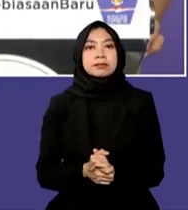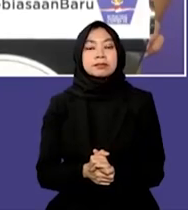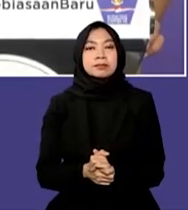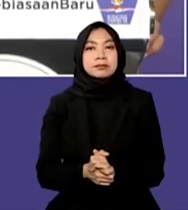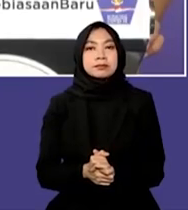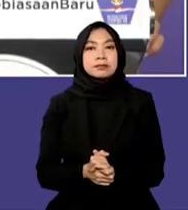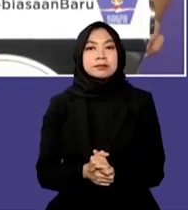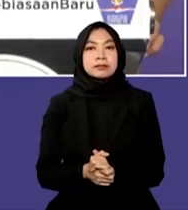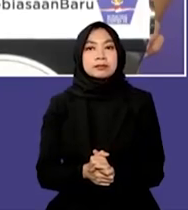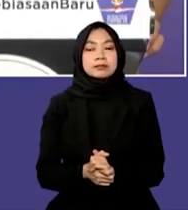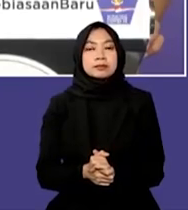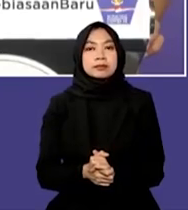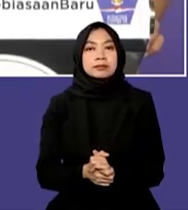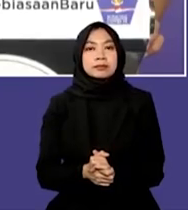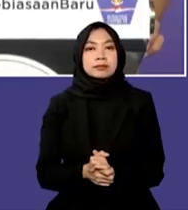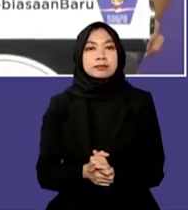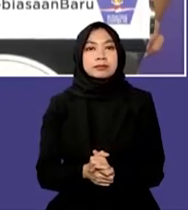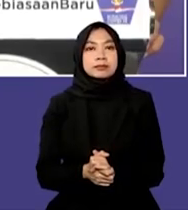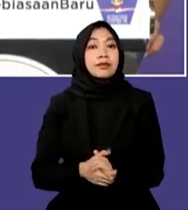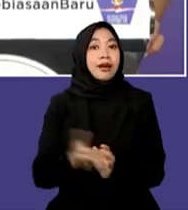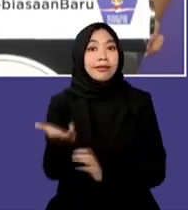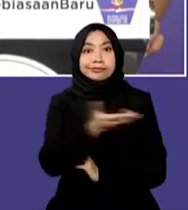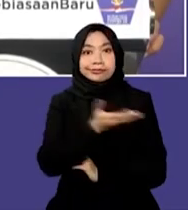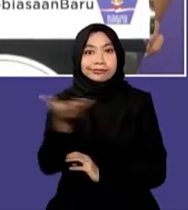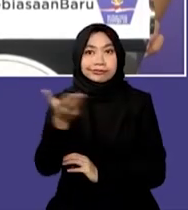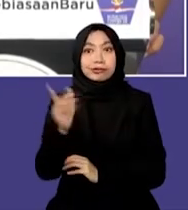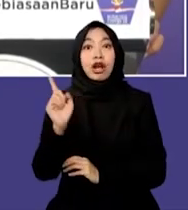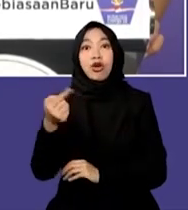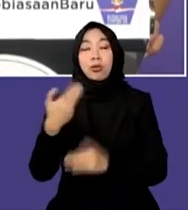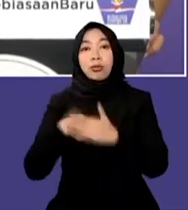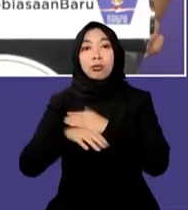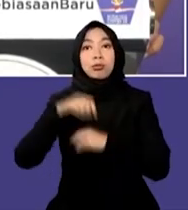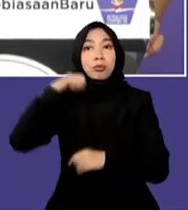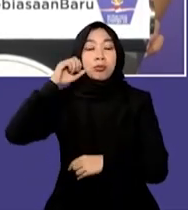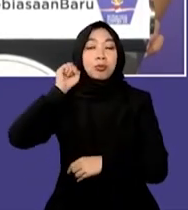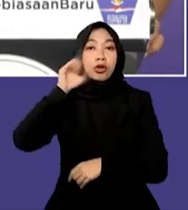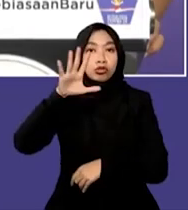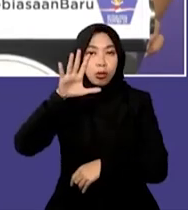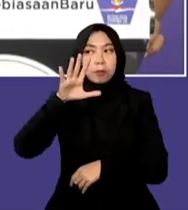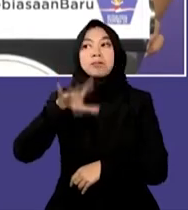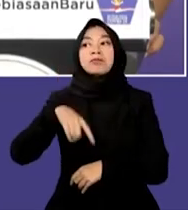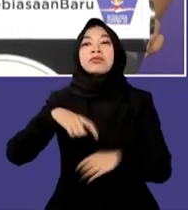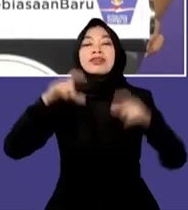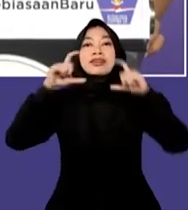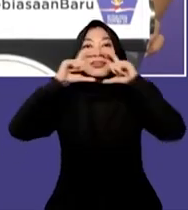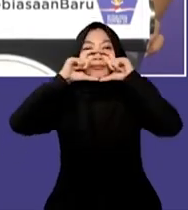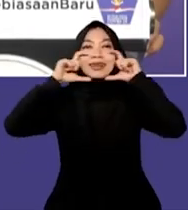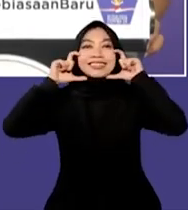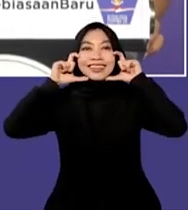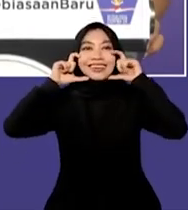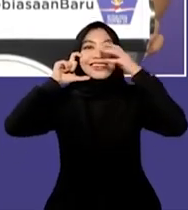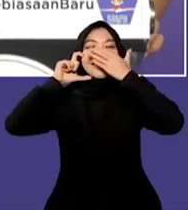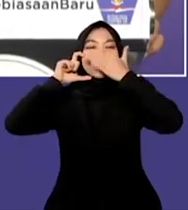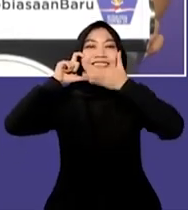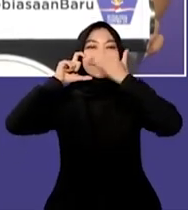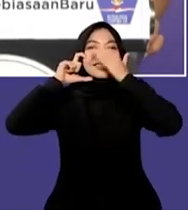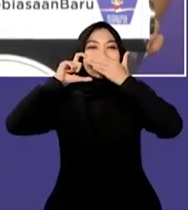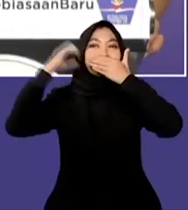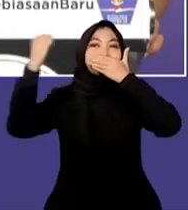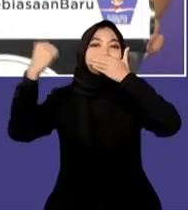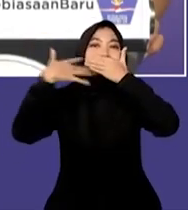kami menyarankan masker yang digunakan adalah paling tidak dengan kemampuan